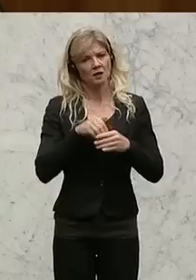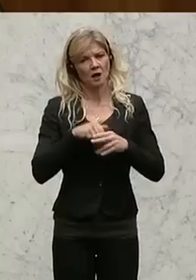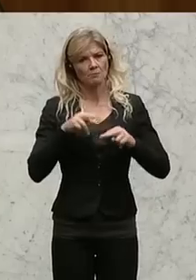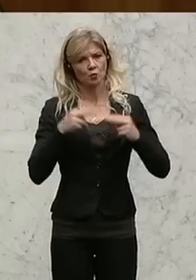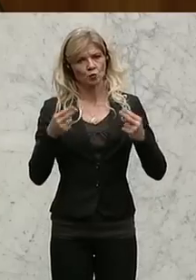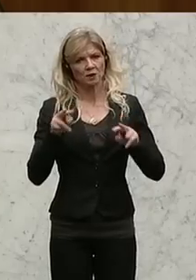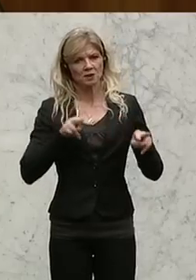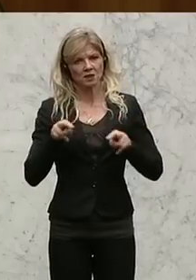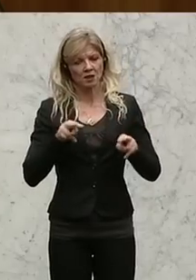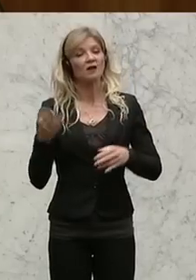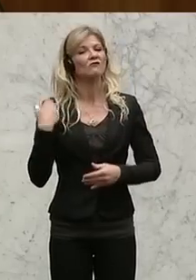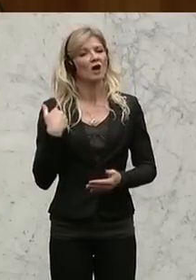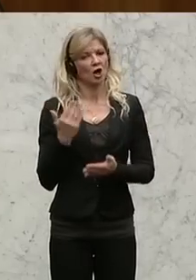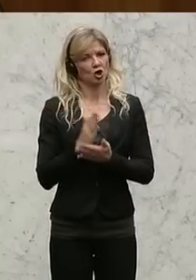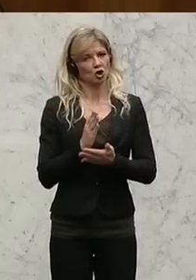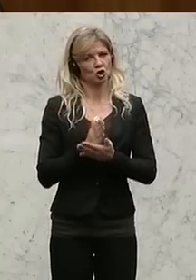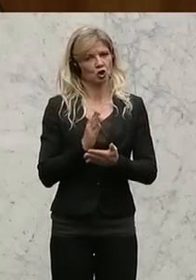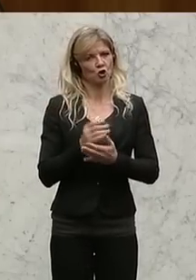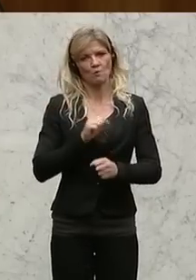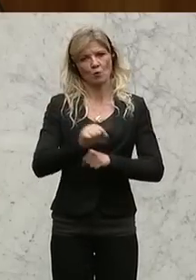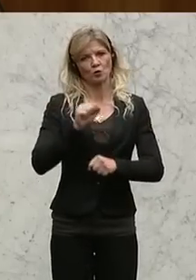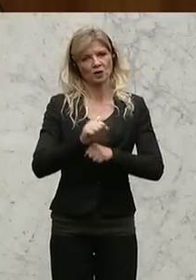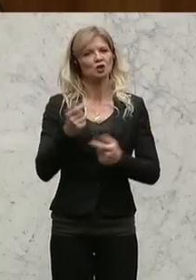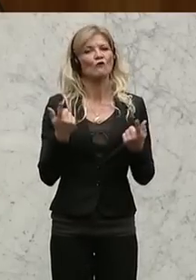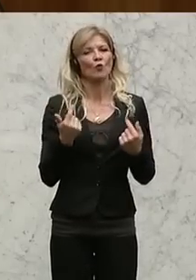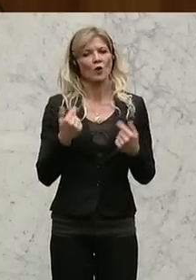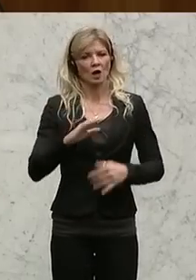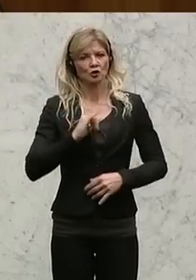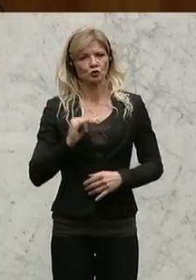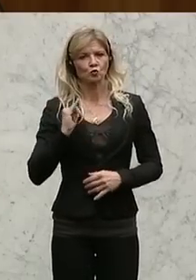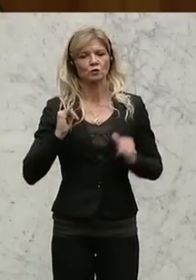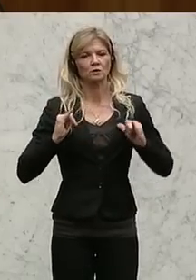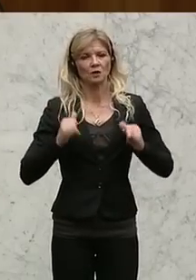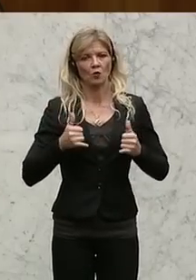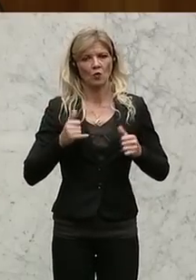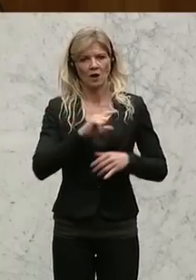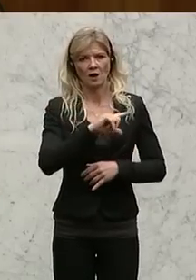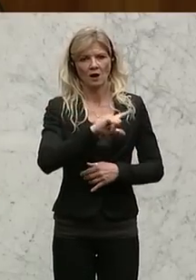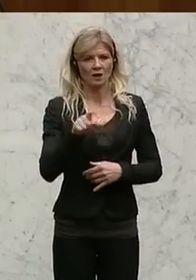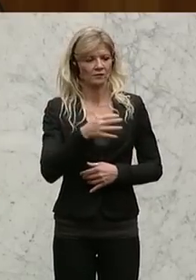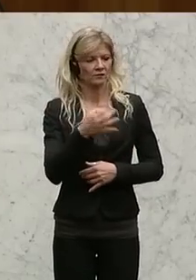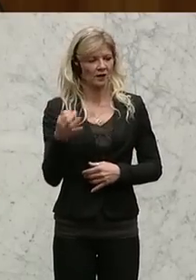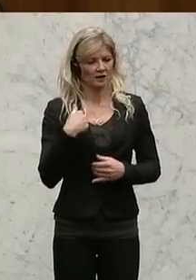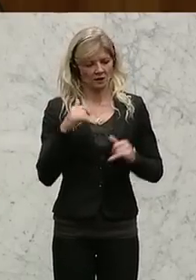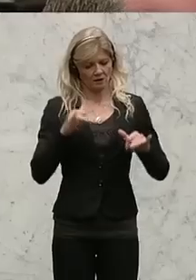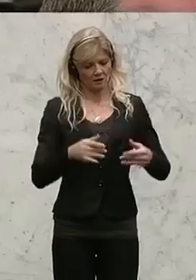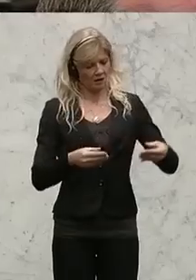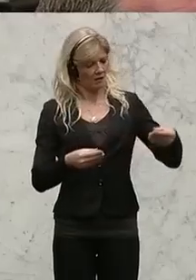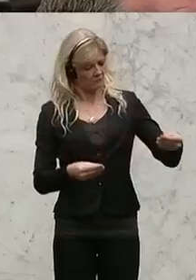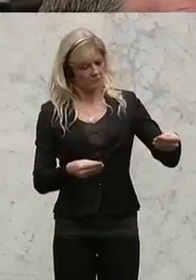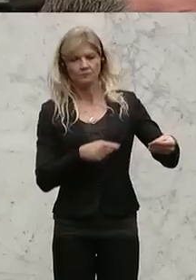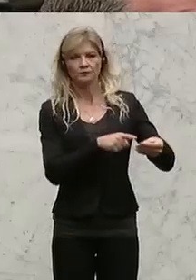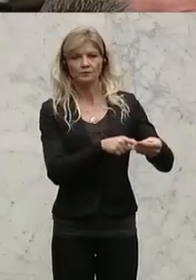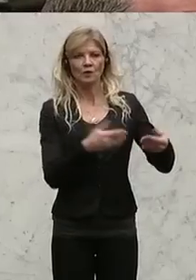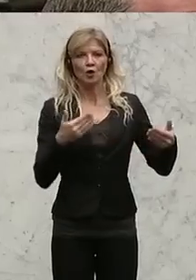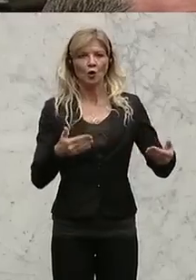bereits Proteste aus dem Südtiroler Landtag gegeben. Ich habe hier in der Hand eine Aussendung, die heute